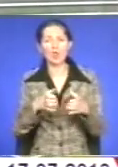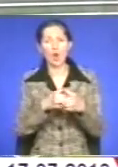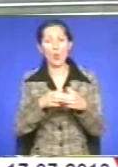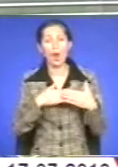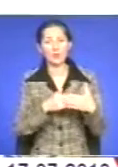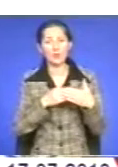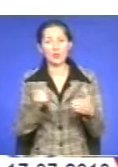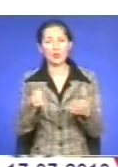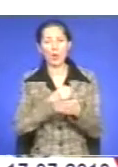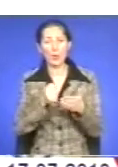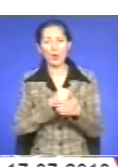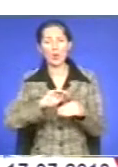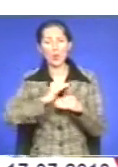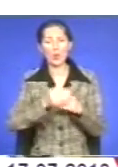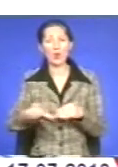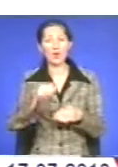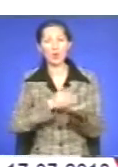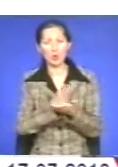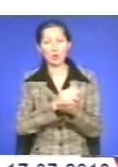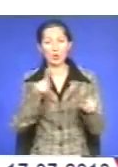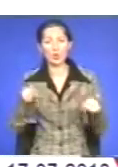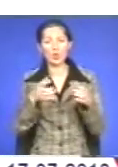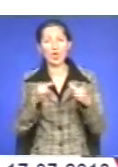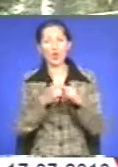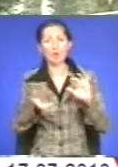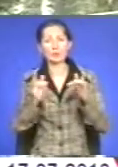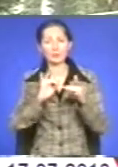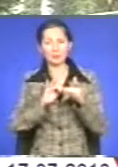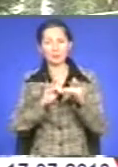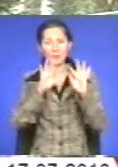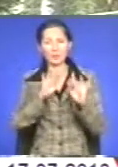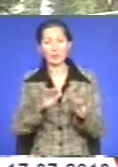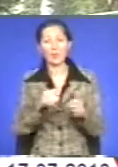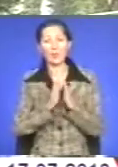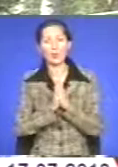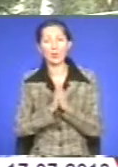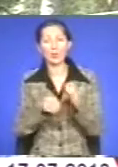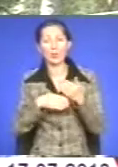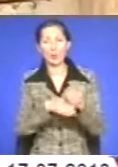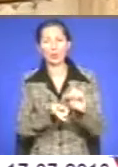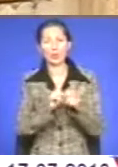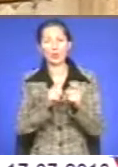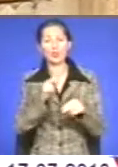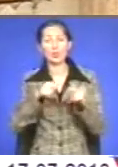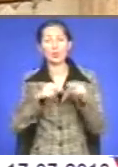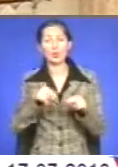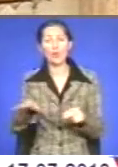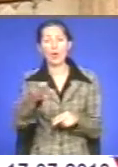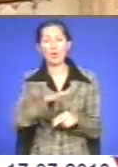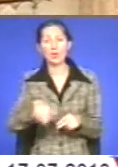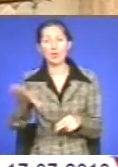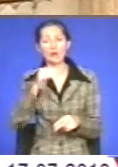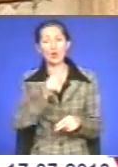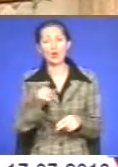служб. Створили групу у соціальних мережах, де просили допомогти боротися із забудовою масиву. Тут всі люди проти